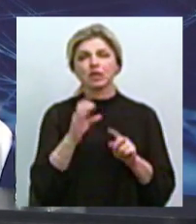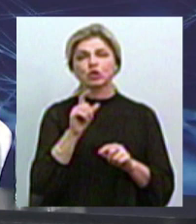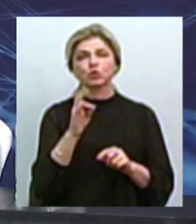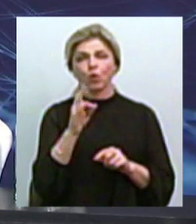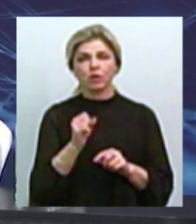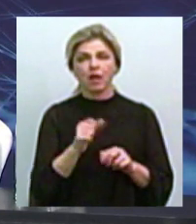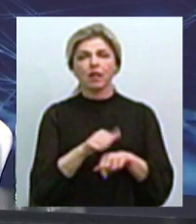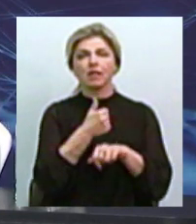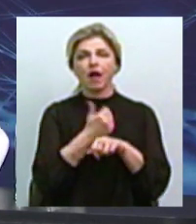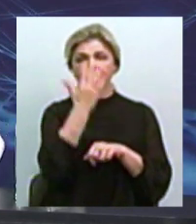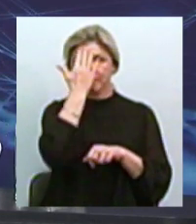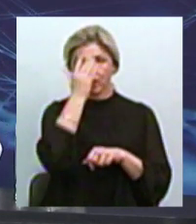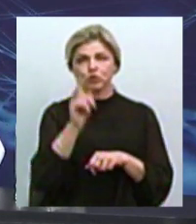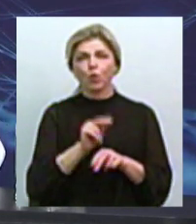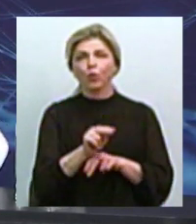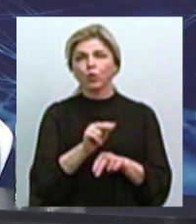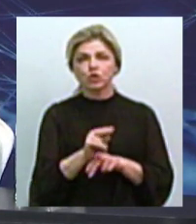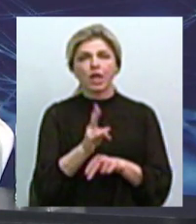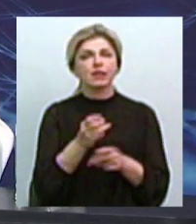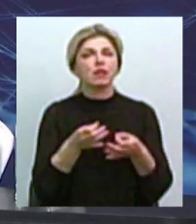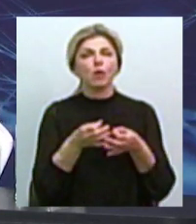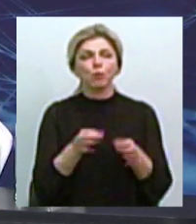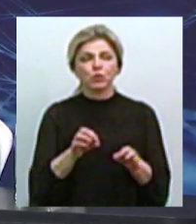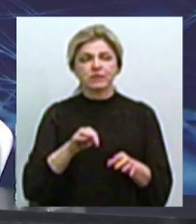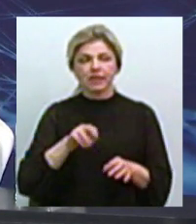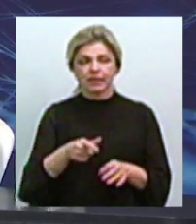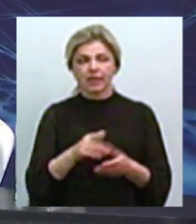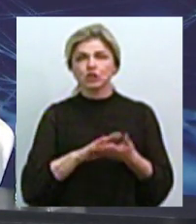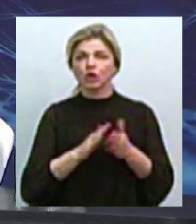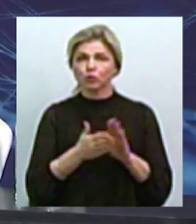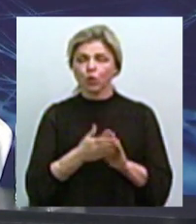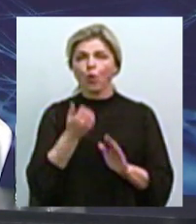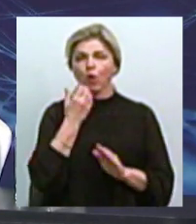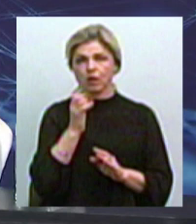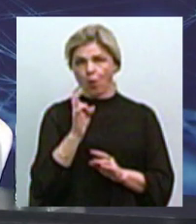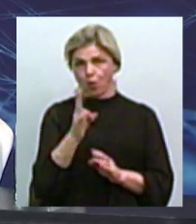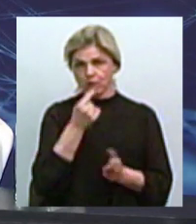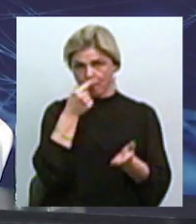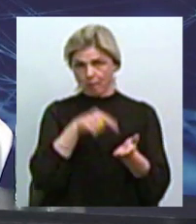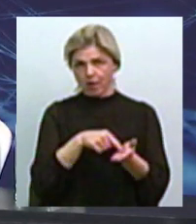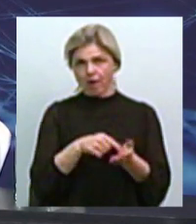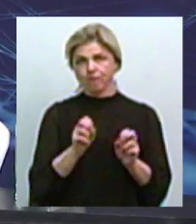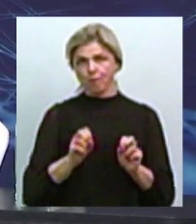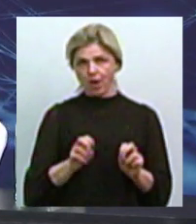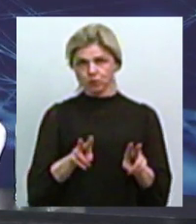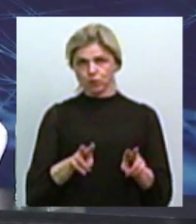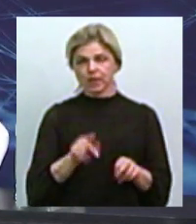центральная мысль о том, что мы учим ребенка не допустить ситуации, когда он окажется в опасности. То есть ты не